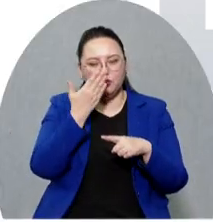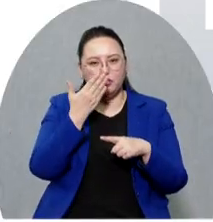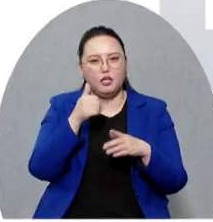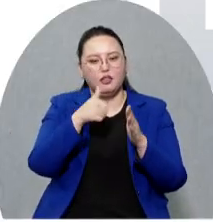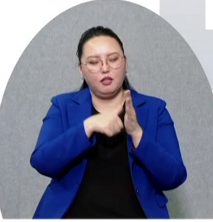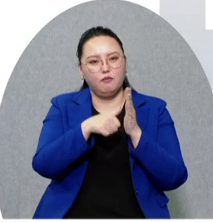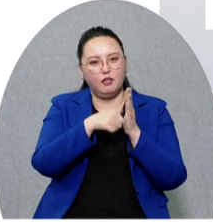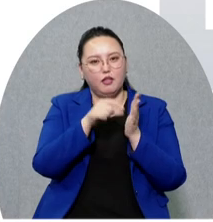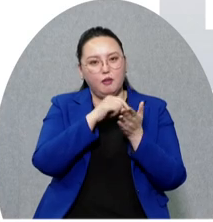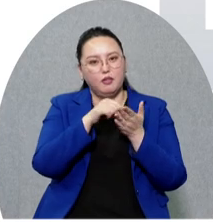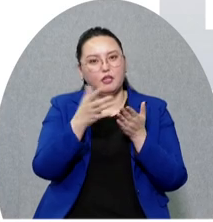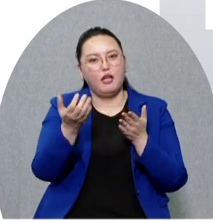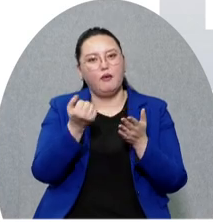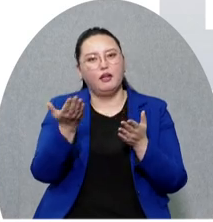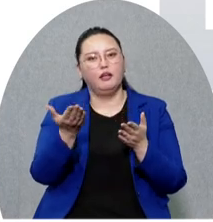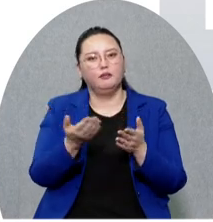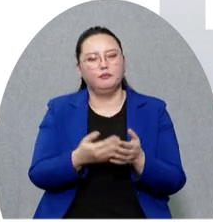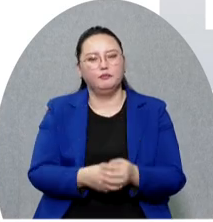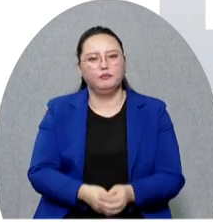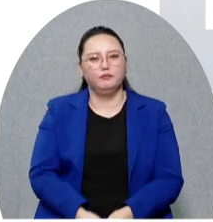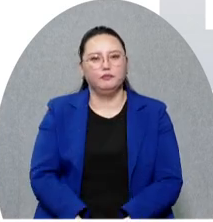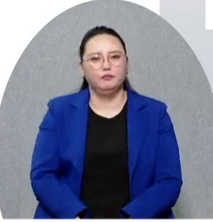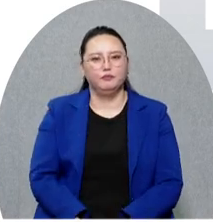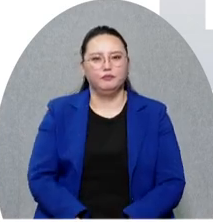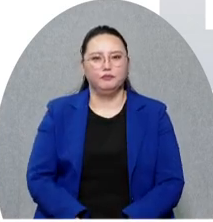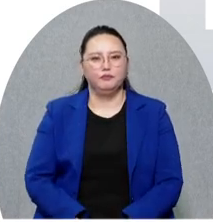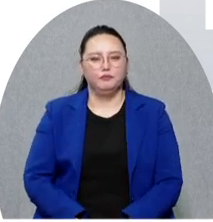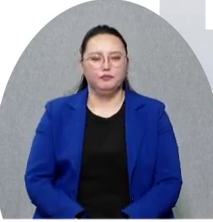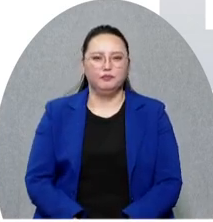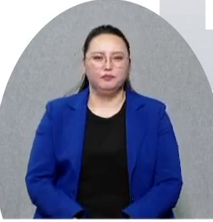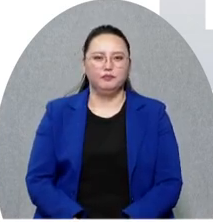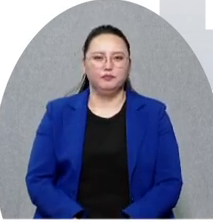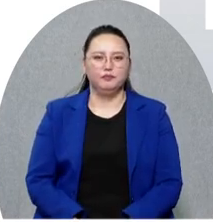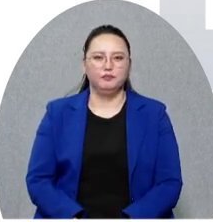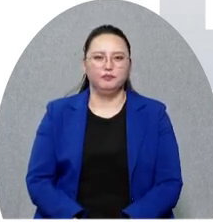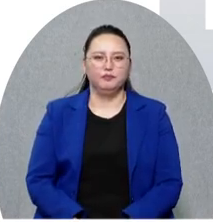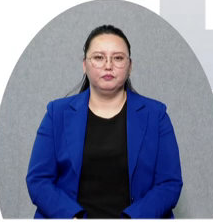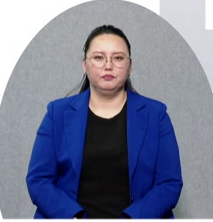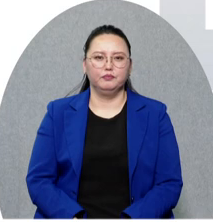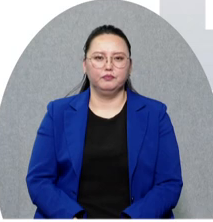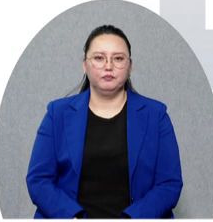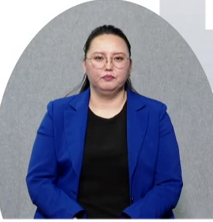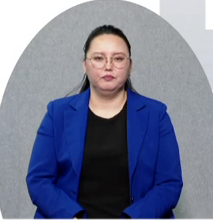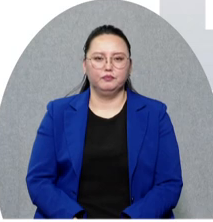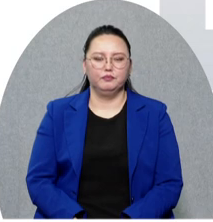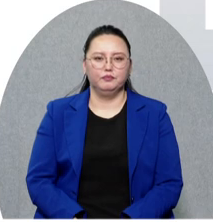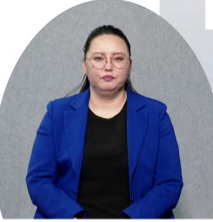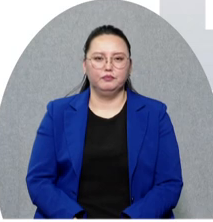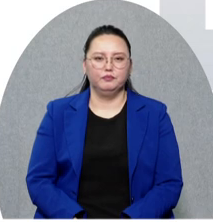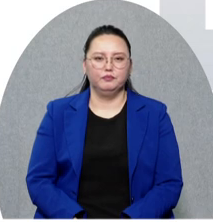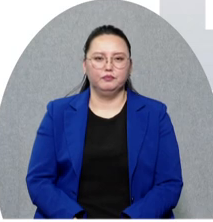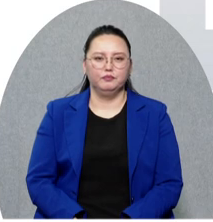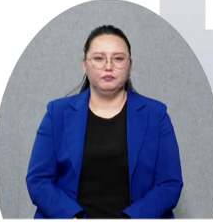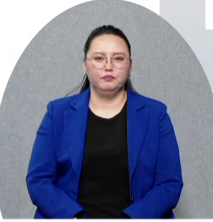хүүхдүүд тэмдэглэж аваарай. Хамгийн гол нь тодхон холбохын нөхцөлтэй 3 үг байгаагаа олох юм